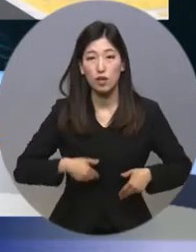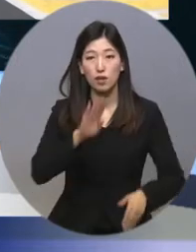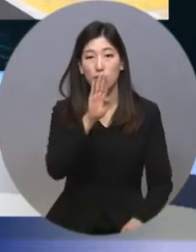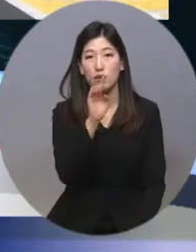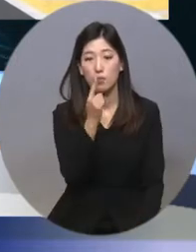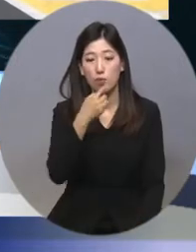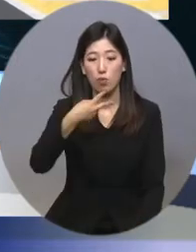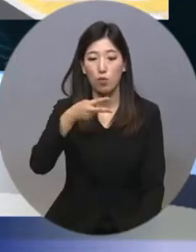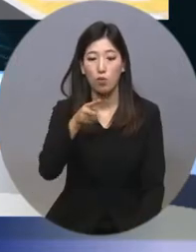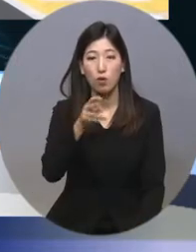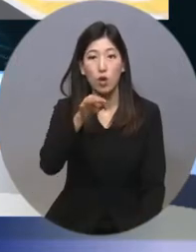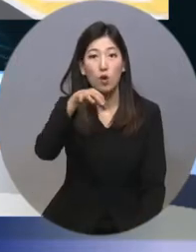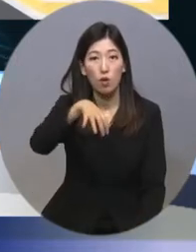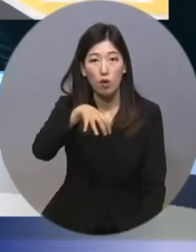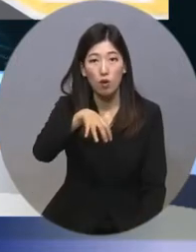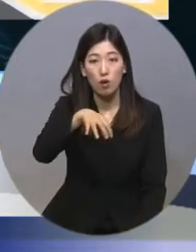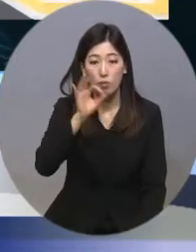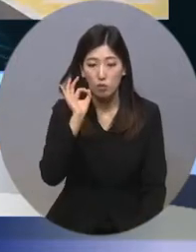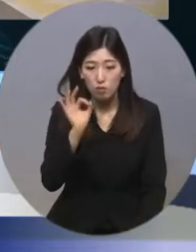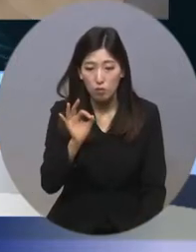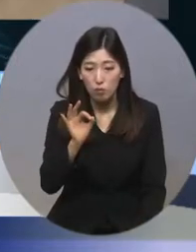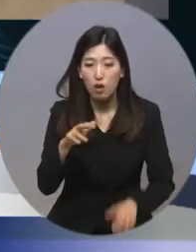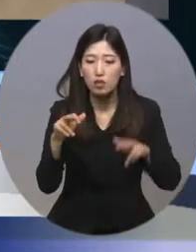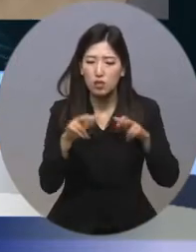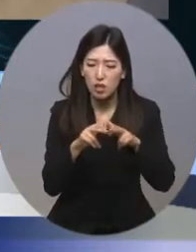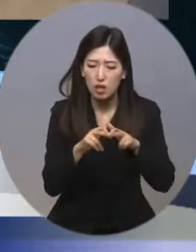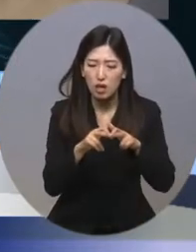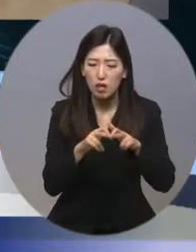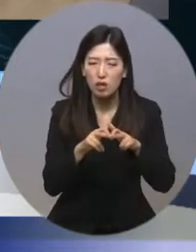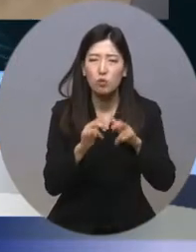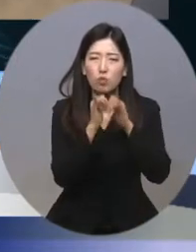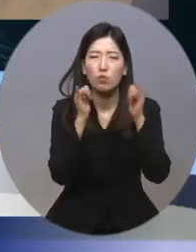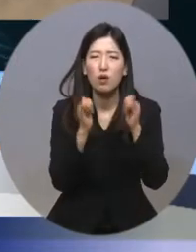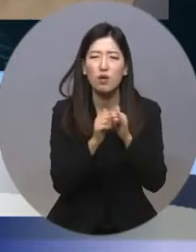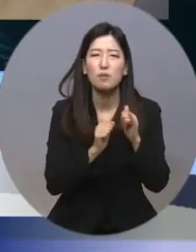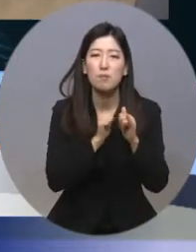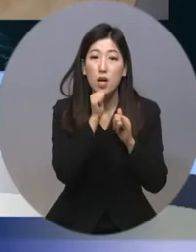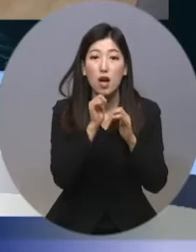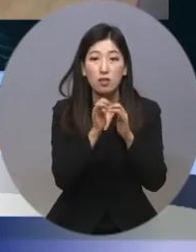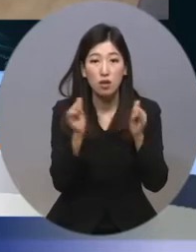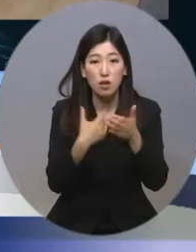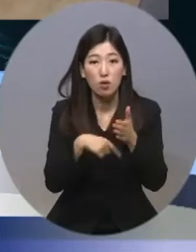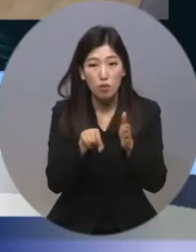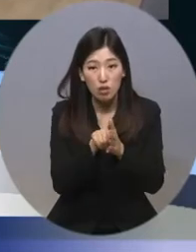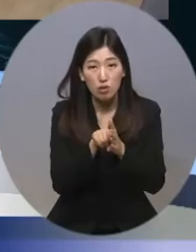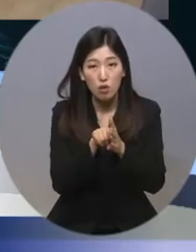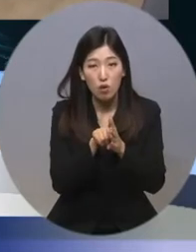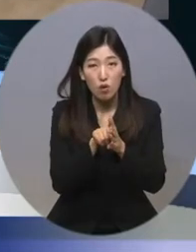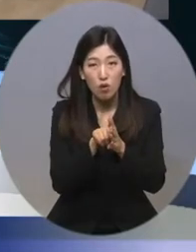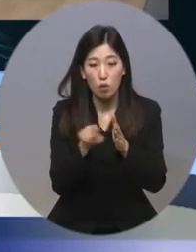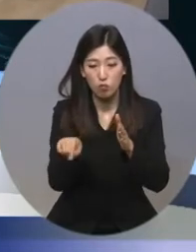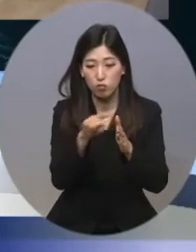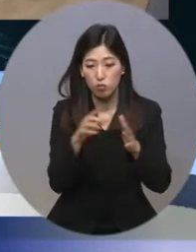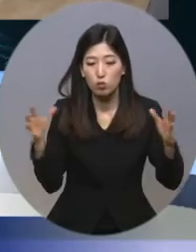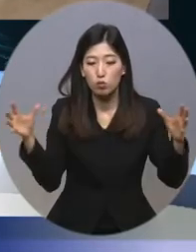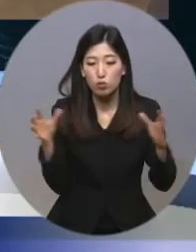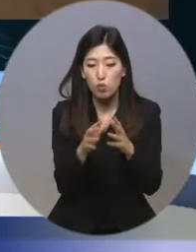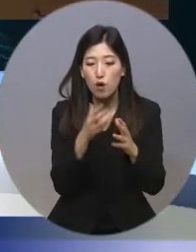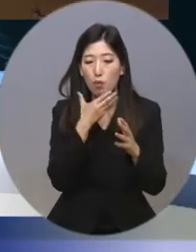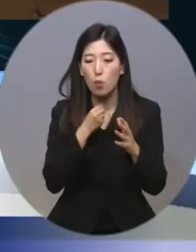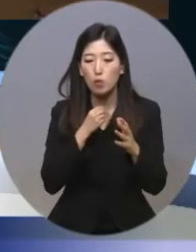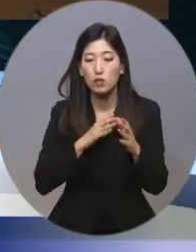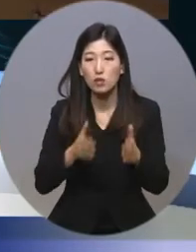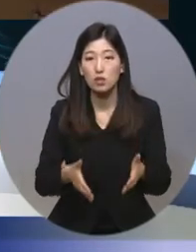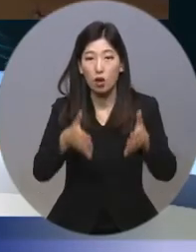장애인 등 취약계층에게 종합적인 복지 서비스를 제공하며 지역복지 중심 역할을 하게 될